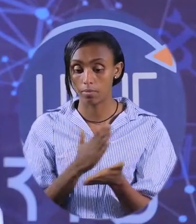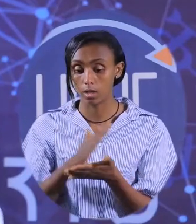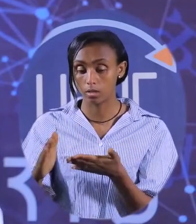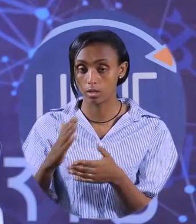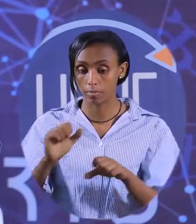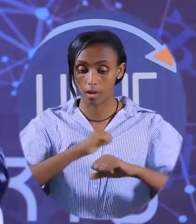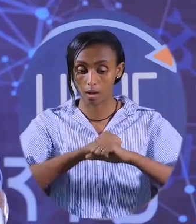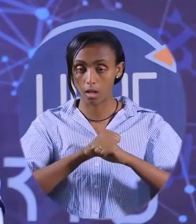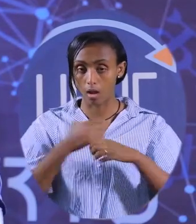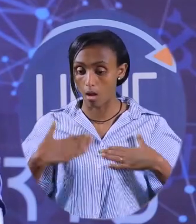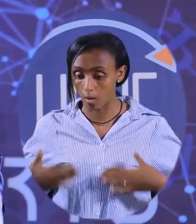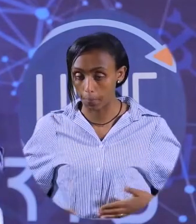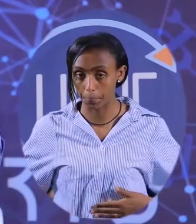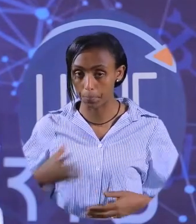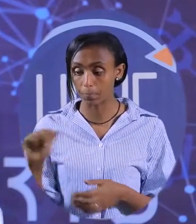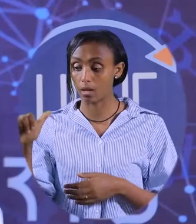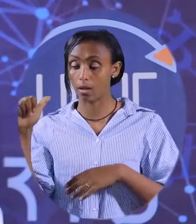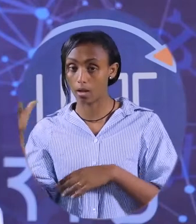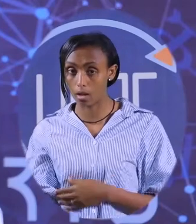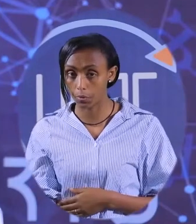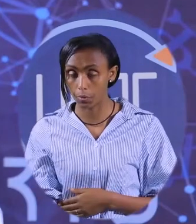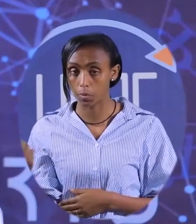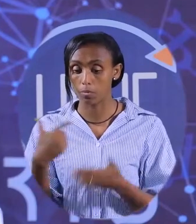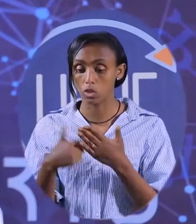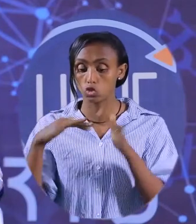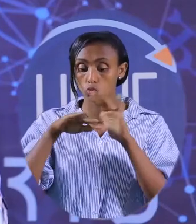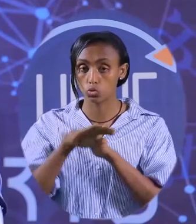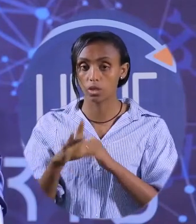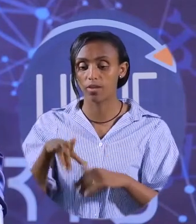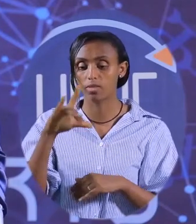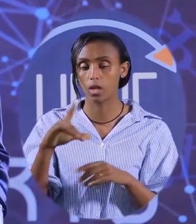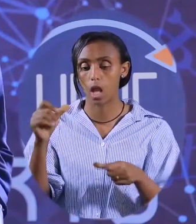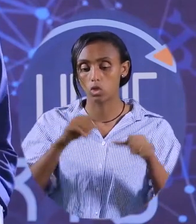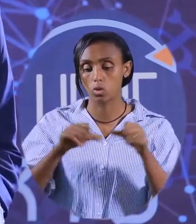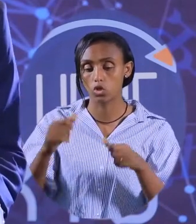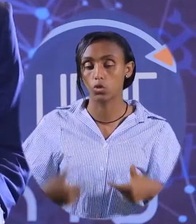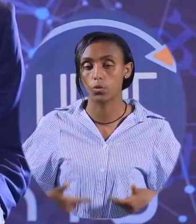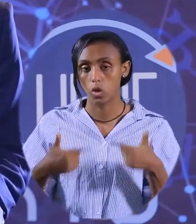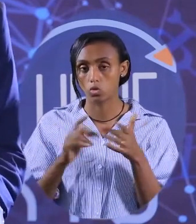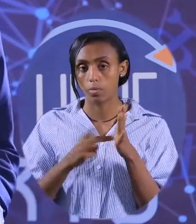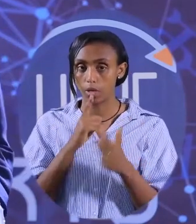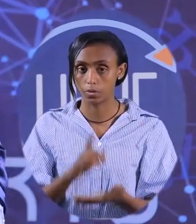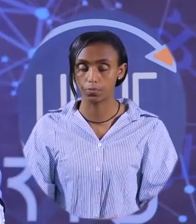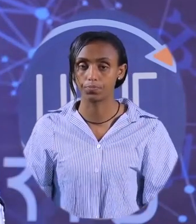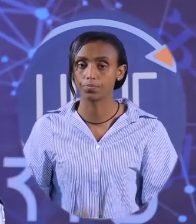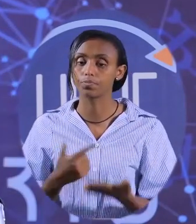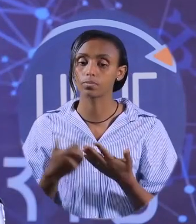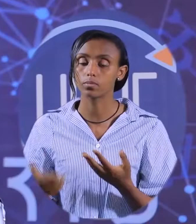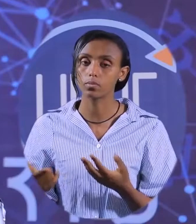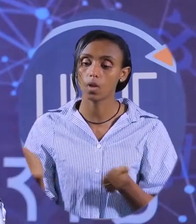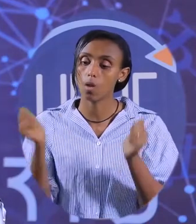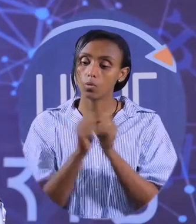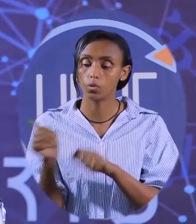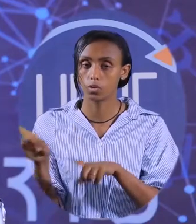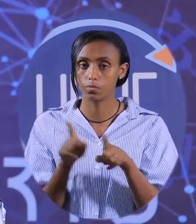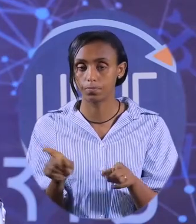ለመከላከል የሚጫወቱ ባለድርሻ አካላትና ሌሎችም በዚህ ውስጥ ከፍተኛ አስተዋጽኦ ይኖራቸዋል ማለት ነው። ከዚህ ጎን